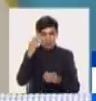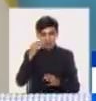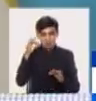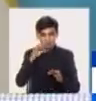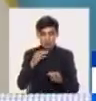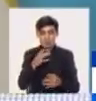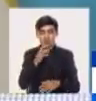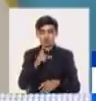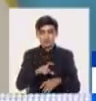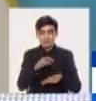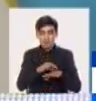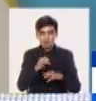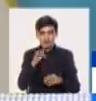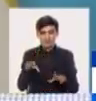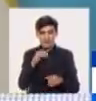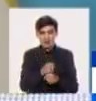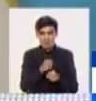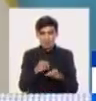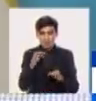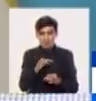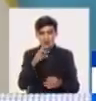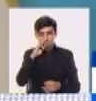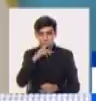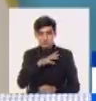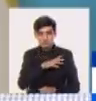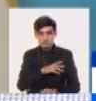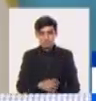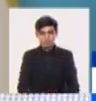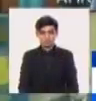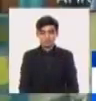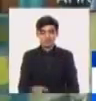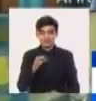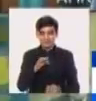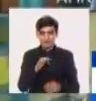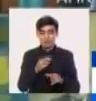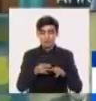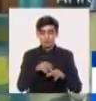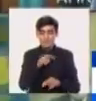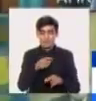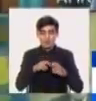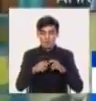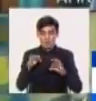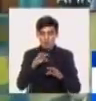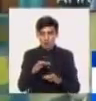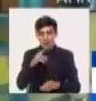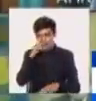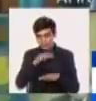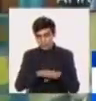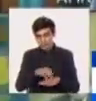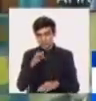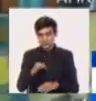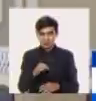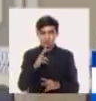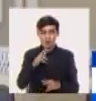бойынша олардың жасаған барлық болжамдары қате болды. Бұл мәселеге қатысты үкімет тарапынан да